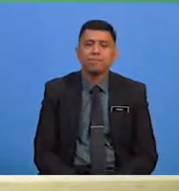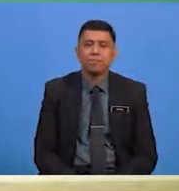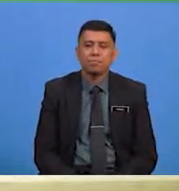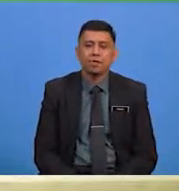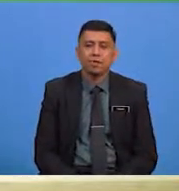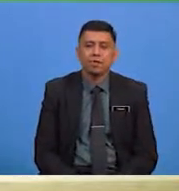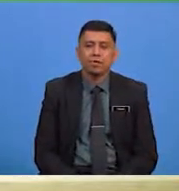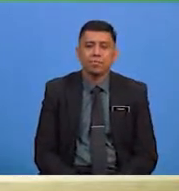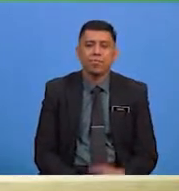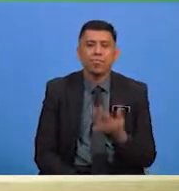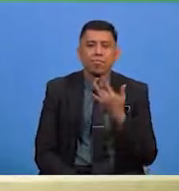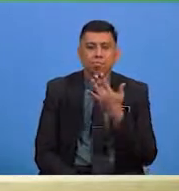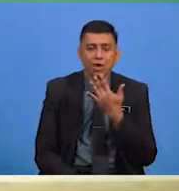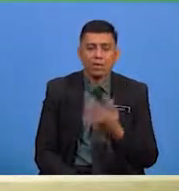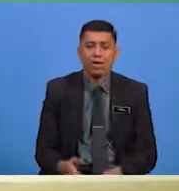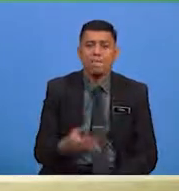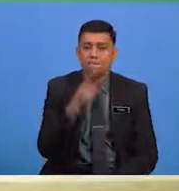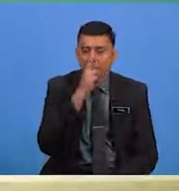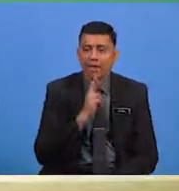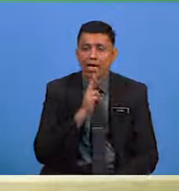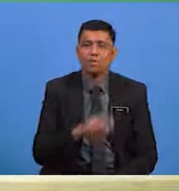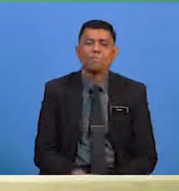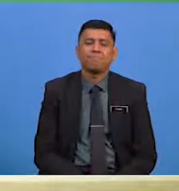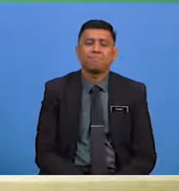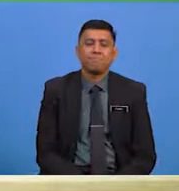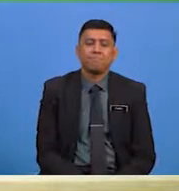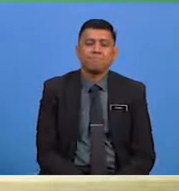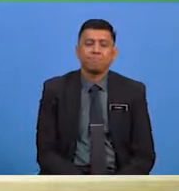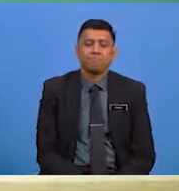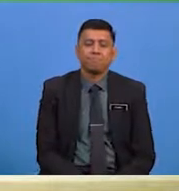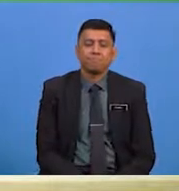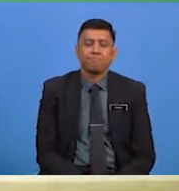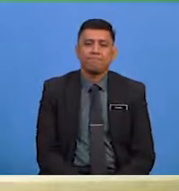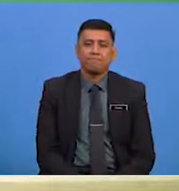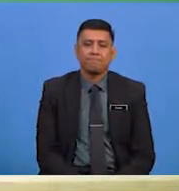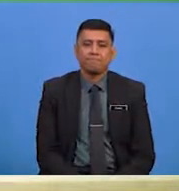cikgu, balon berwarna merah.